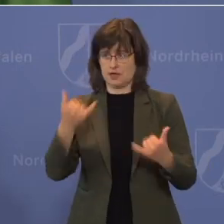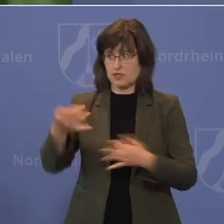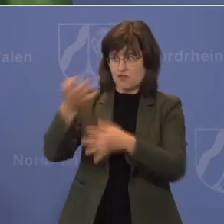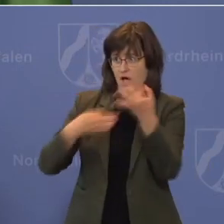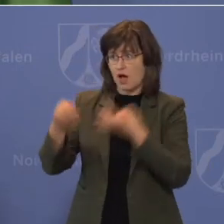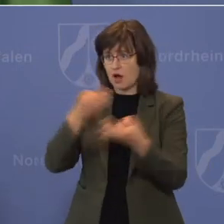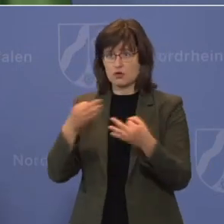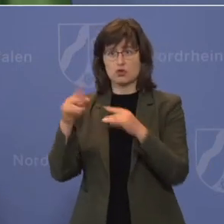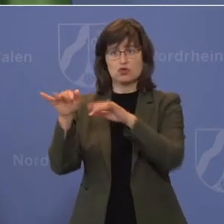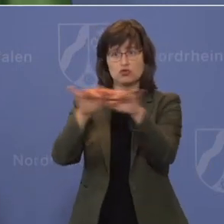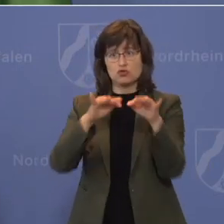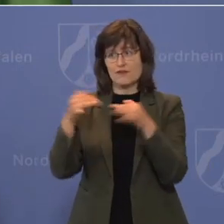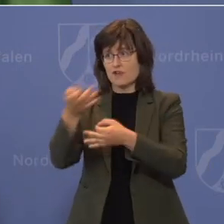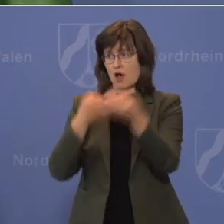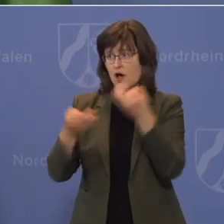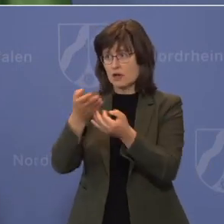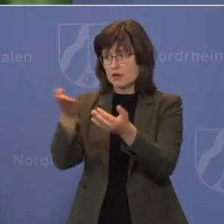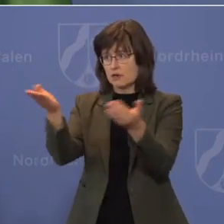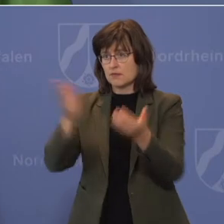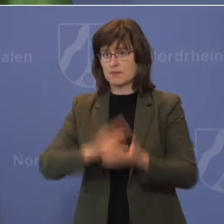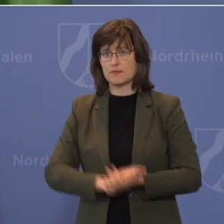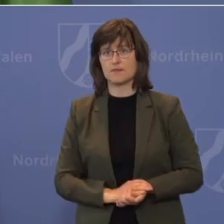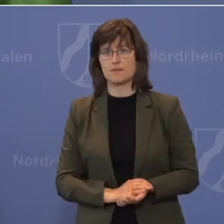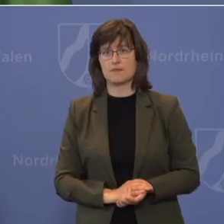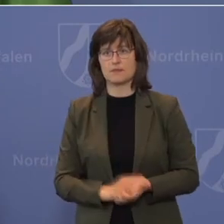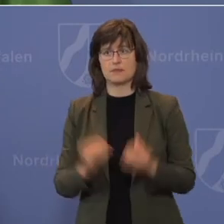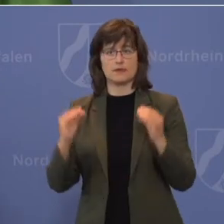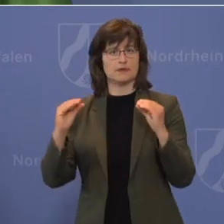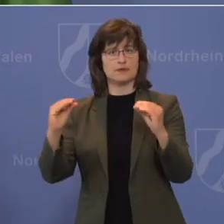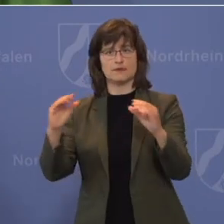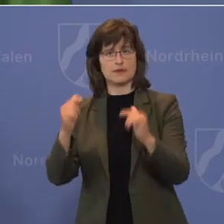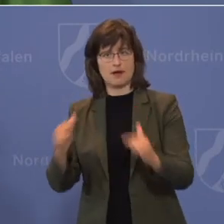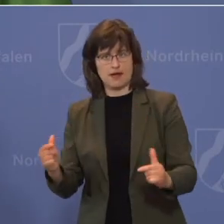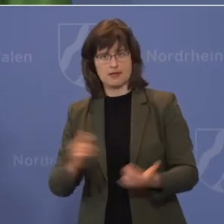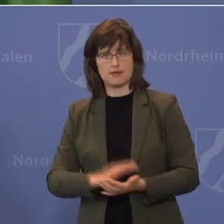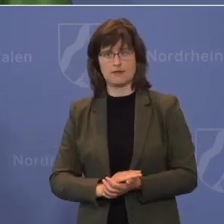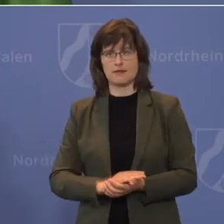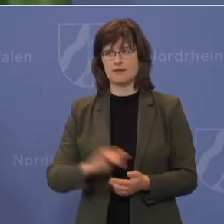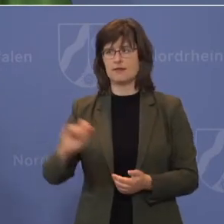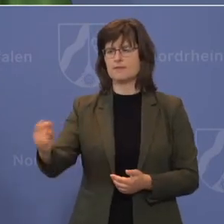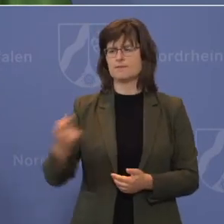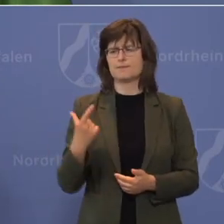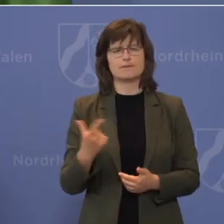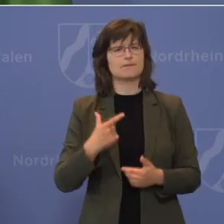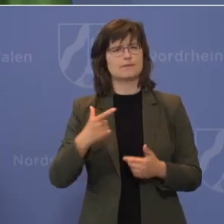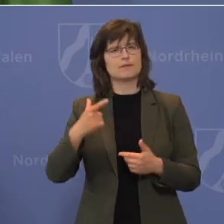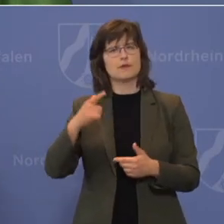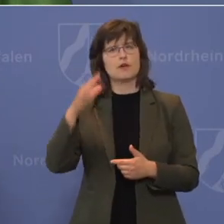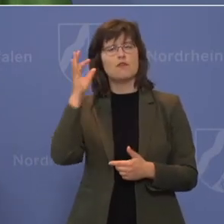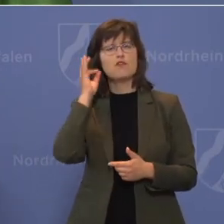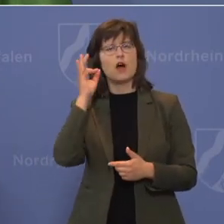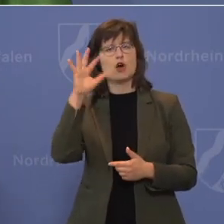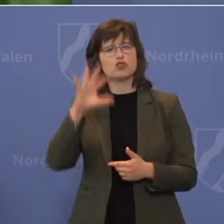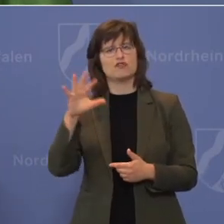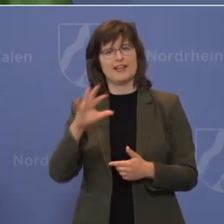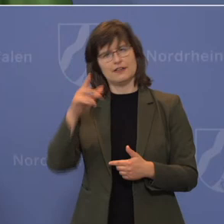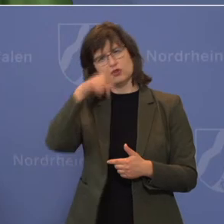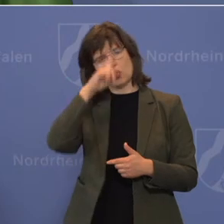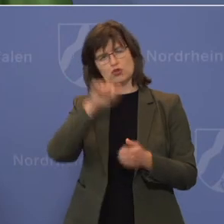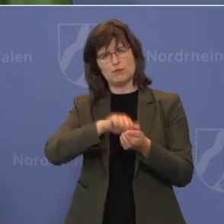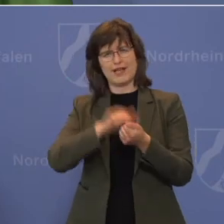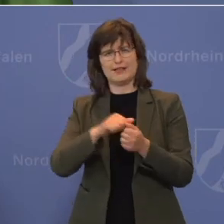es Fragen der hier Anwesenden? Das sehe ich nicht. Eine Frage hat uns erreicht von Frau Schwedes von der Deutschen